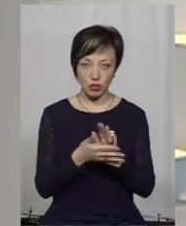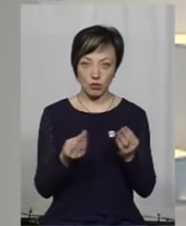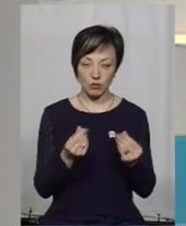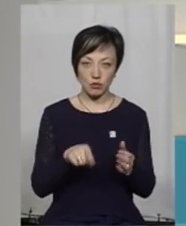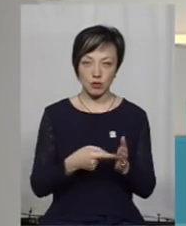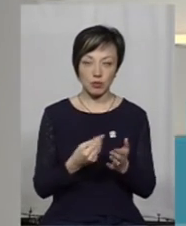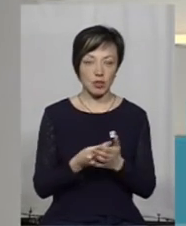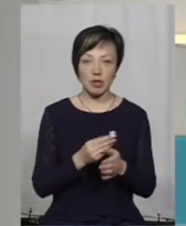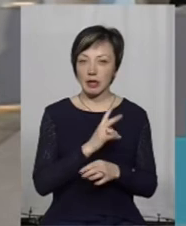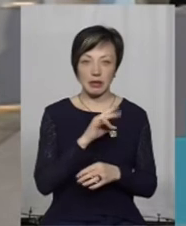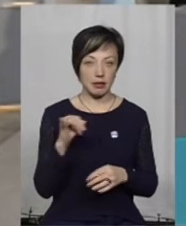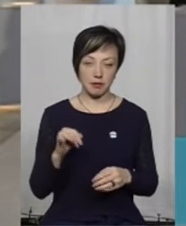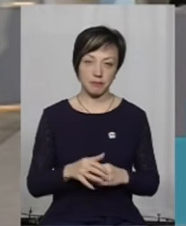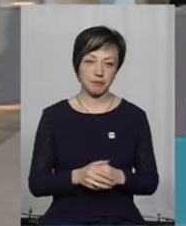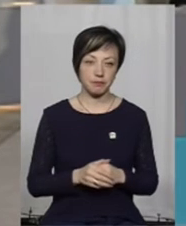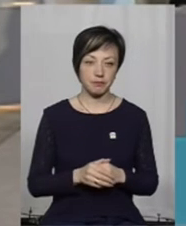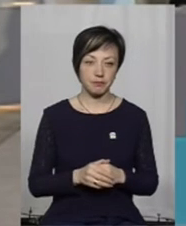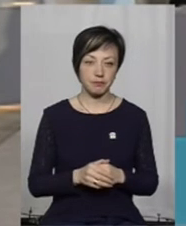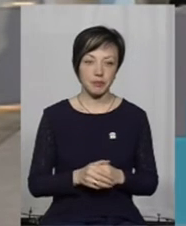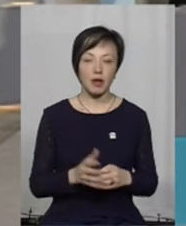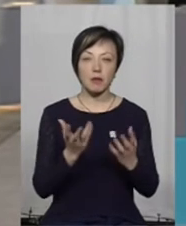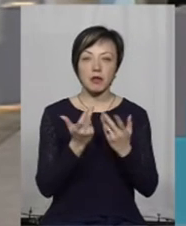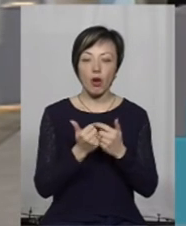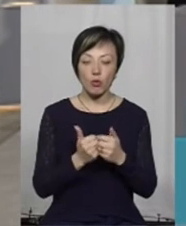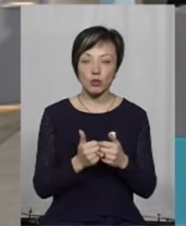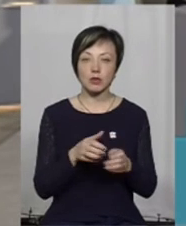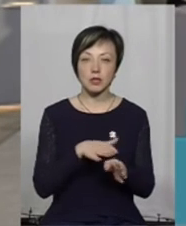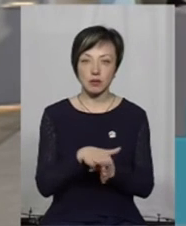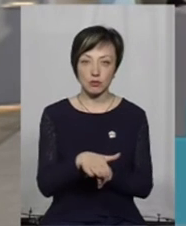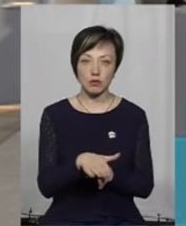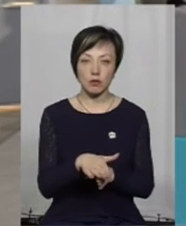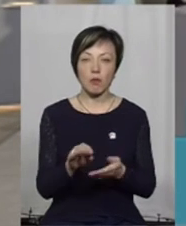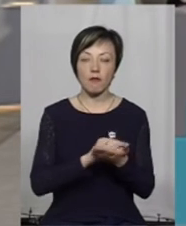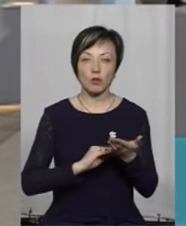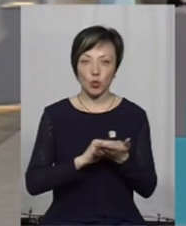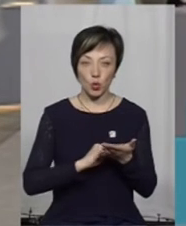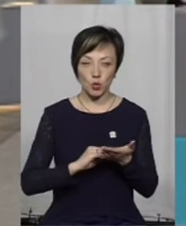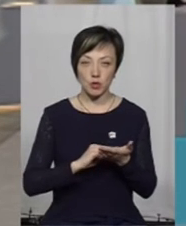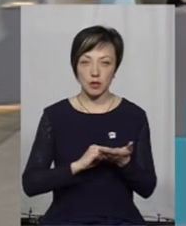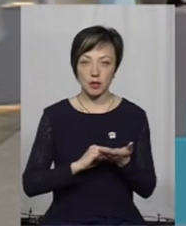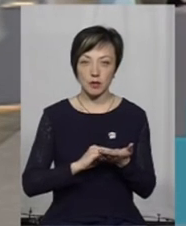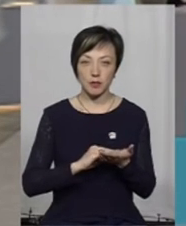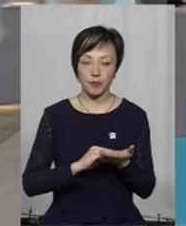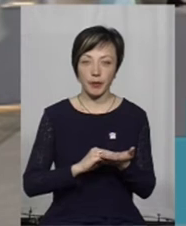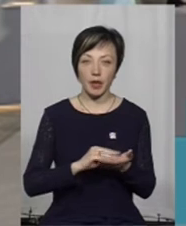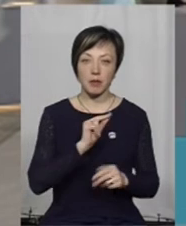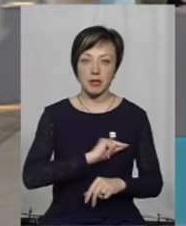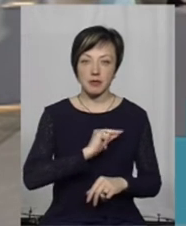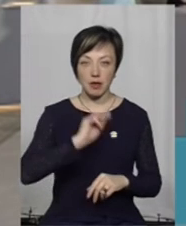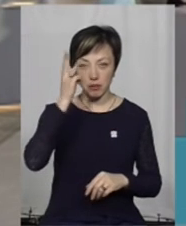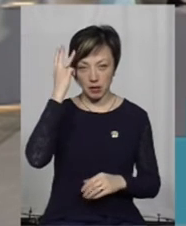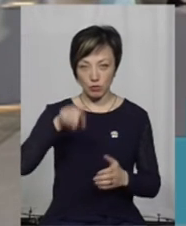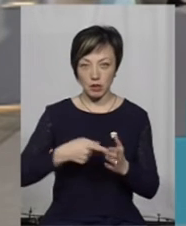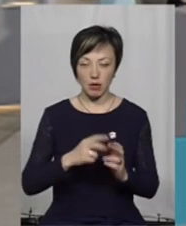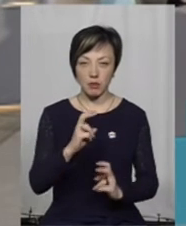витрачалися кошти з міського також бюджету? Кошти не витрачалися в даному випадку. Підрахунок здійснюється, я повторюся, підрахунок здійснюється працівниками